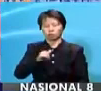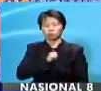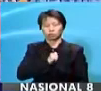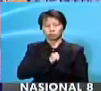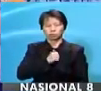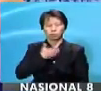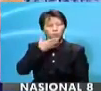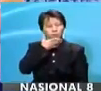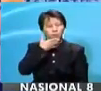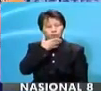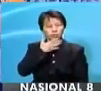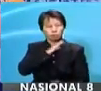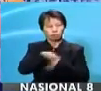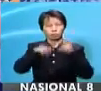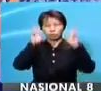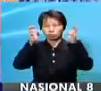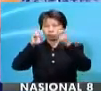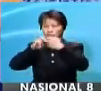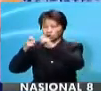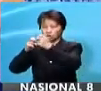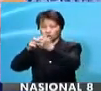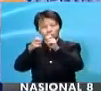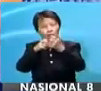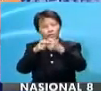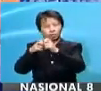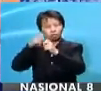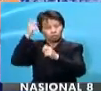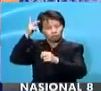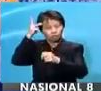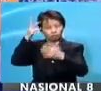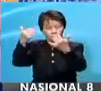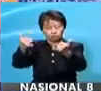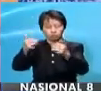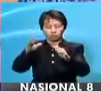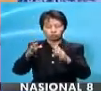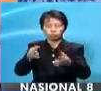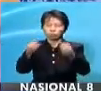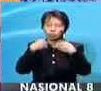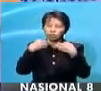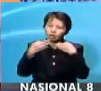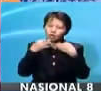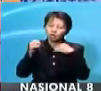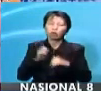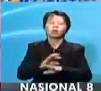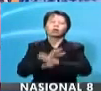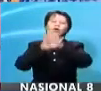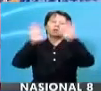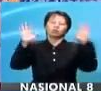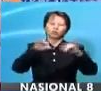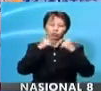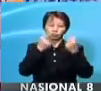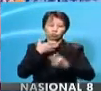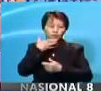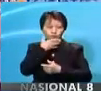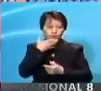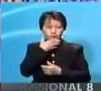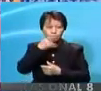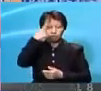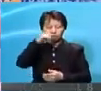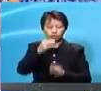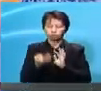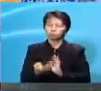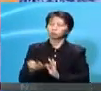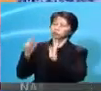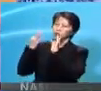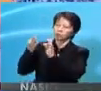muda dengan keadaan isu-isu semasa terkini, dengan kursus ini dapat memberi penerangan lebih jelas kepada golongan anak muda untuk